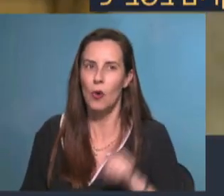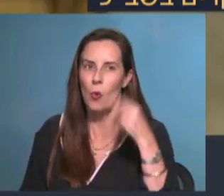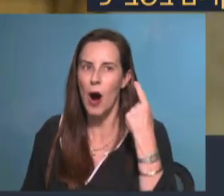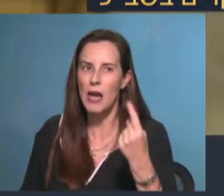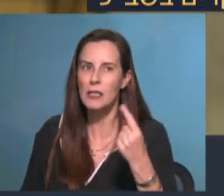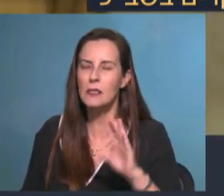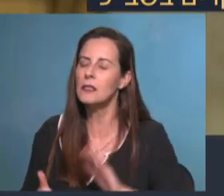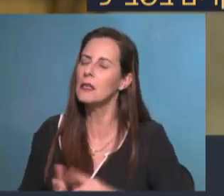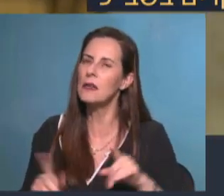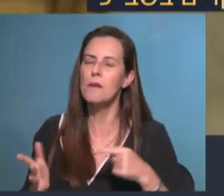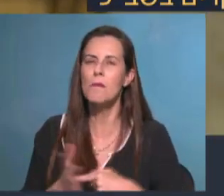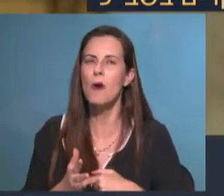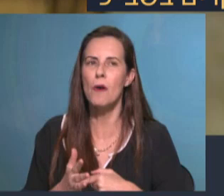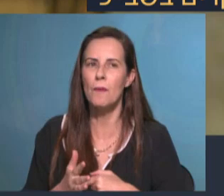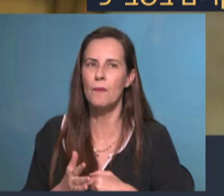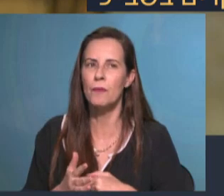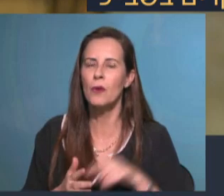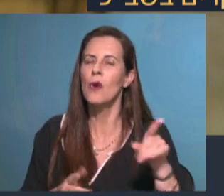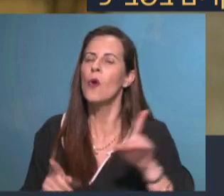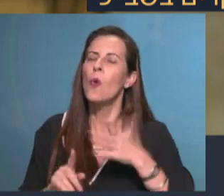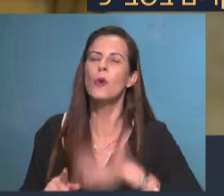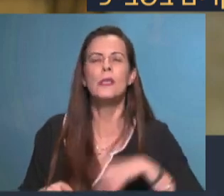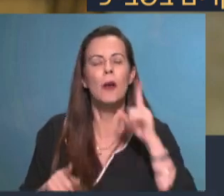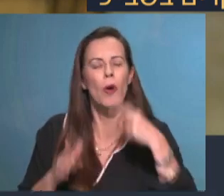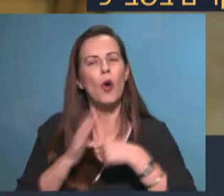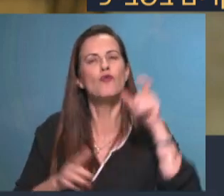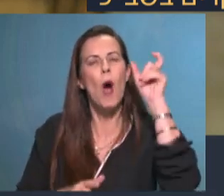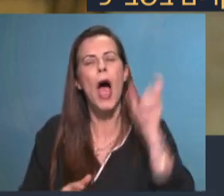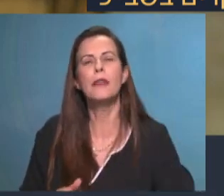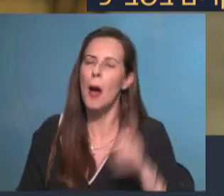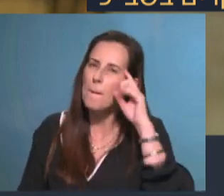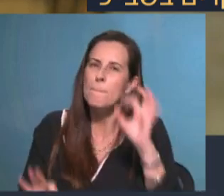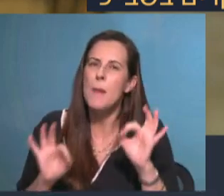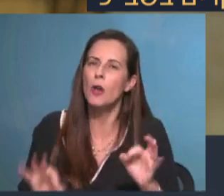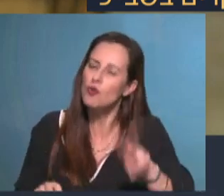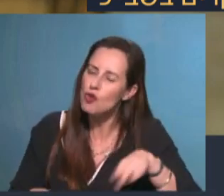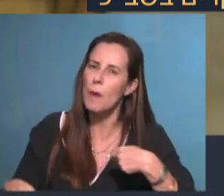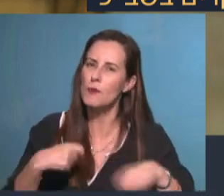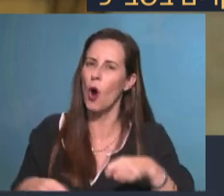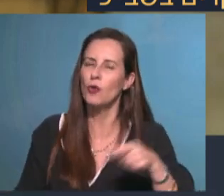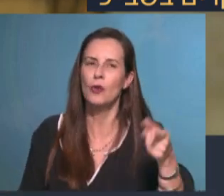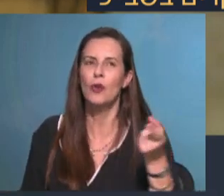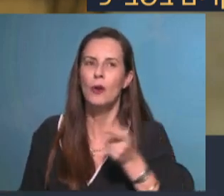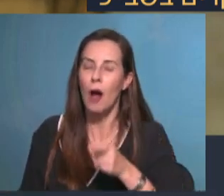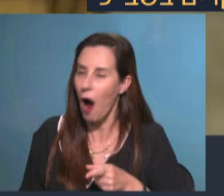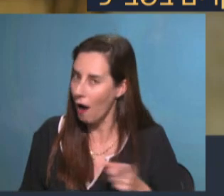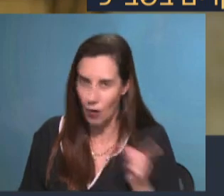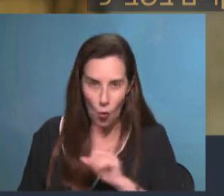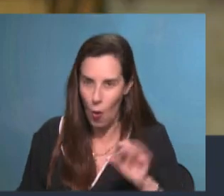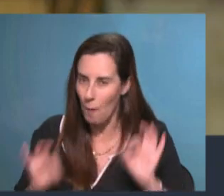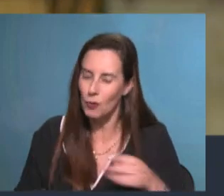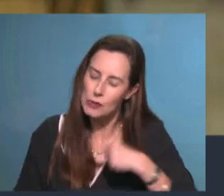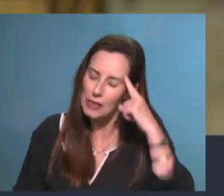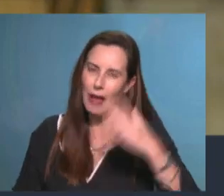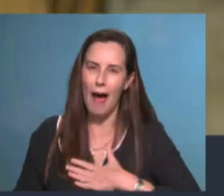סינואר משחק אותה כפרגמטי, כאדם שהוא רוצה להיות מתון, הוא לא מתון לחלוטין. זו דעתי